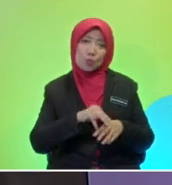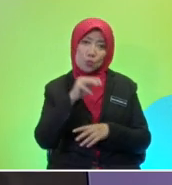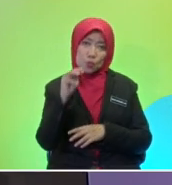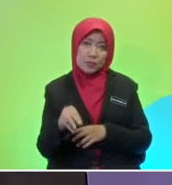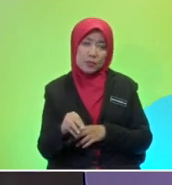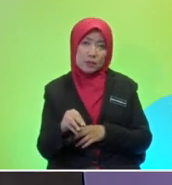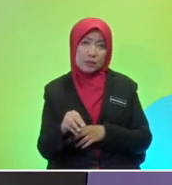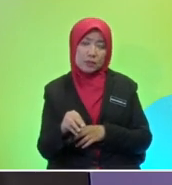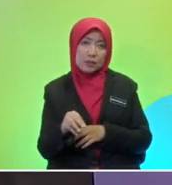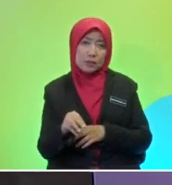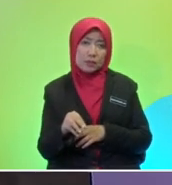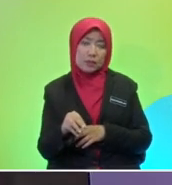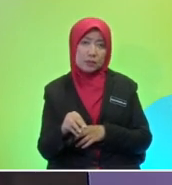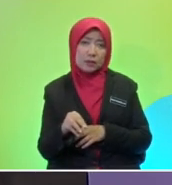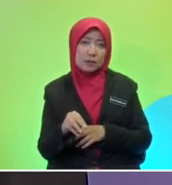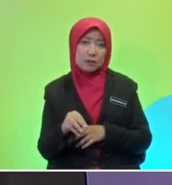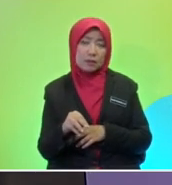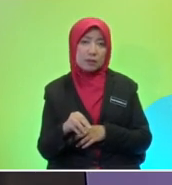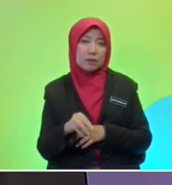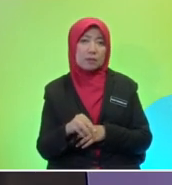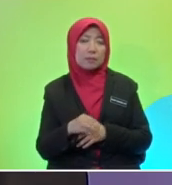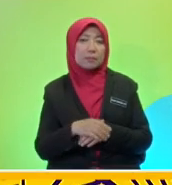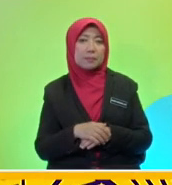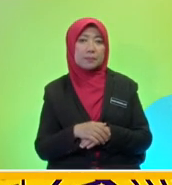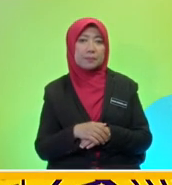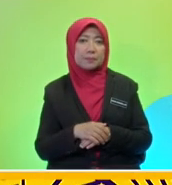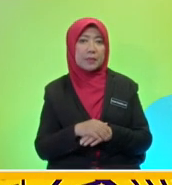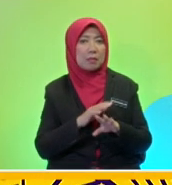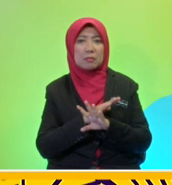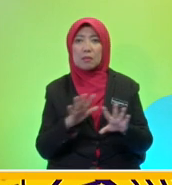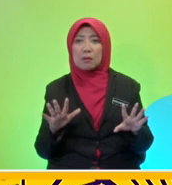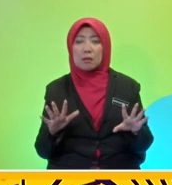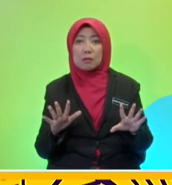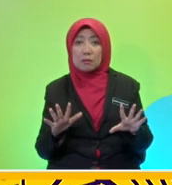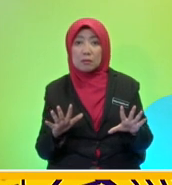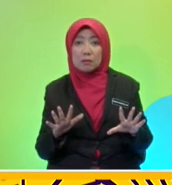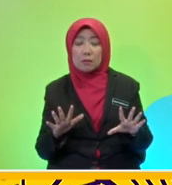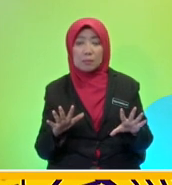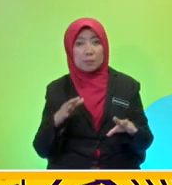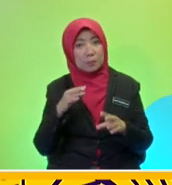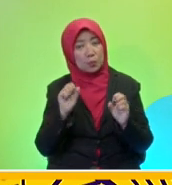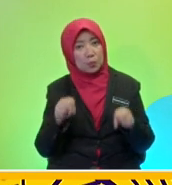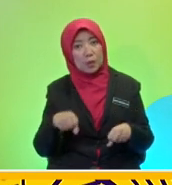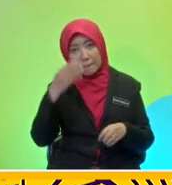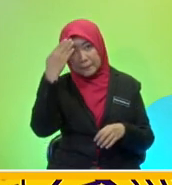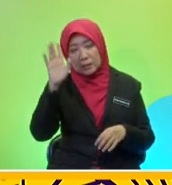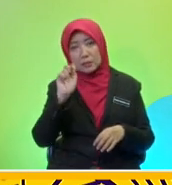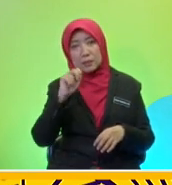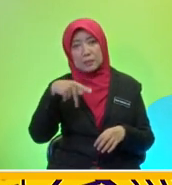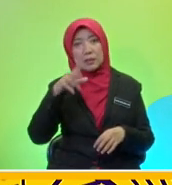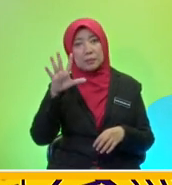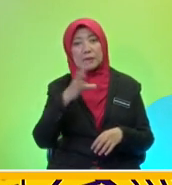lagi gambar lagi tidak boleh beri tv 5.6